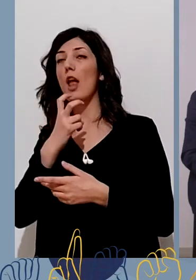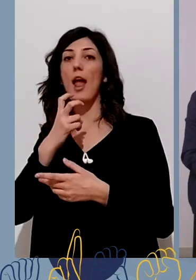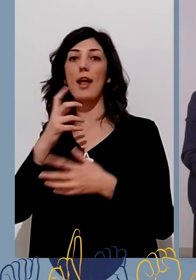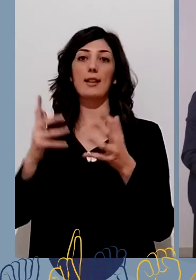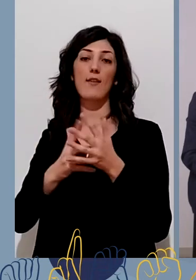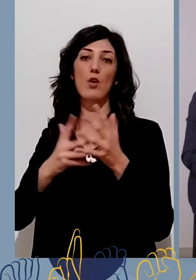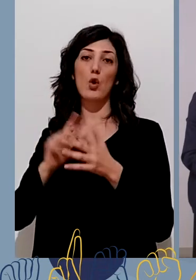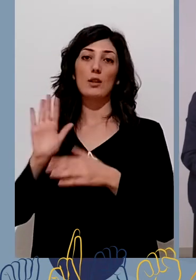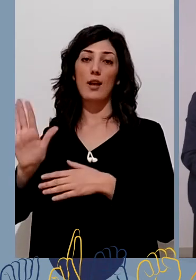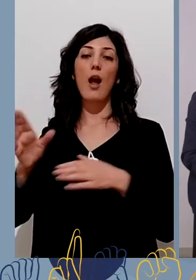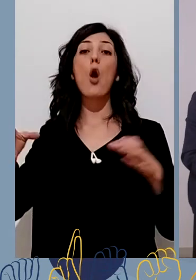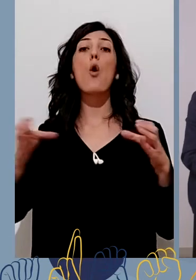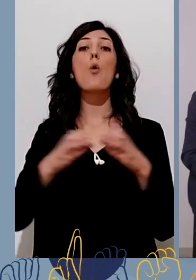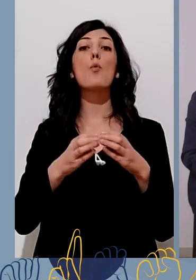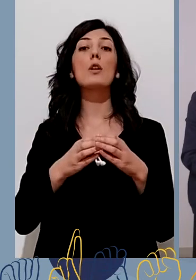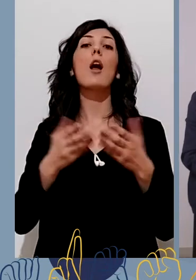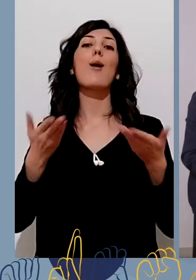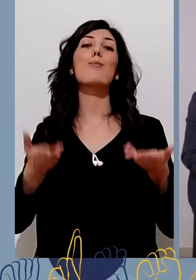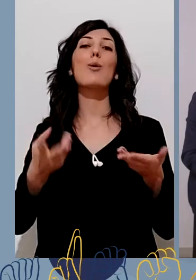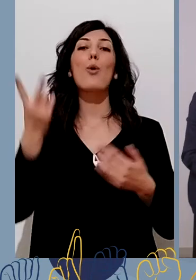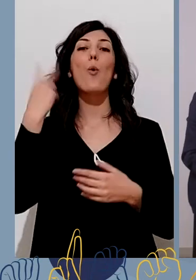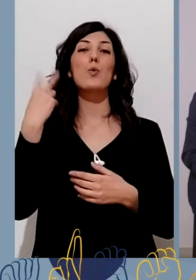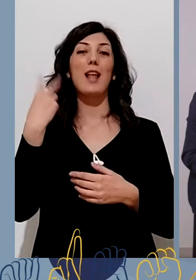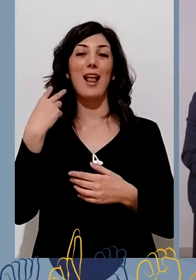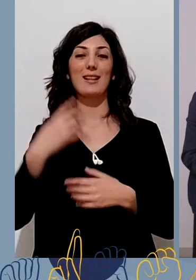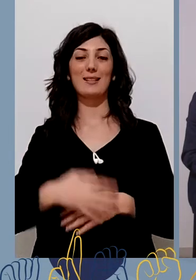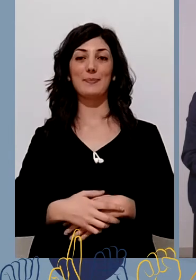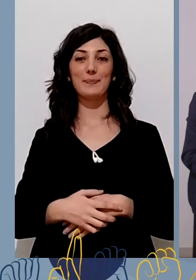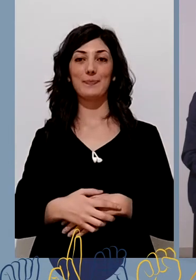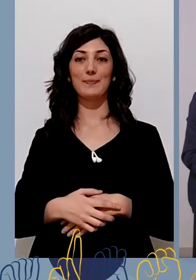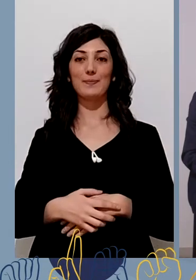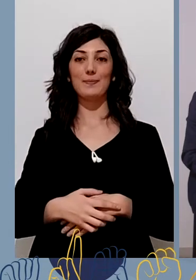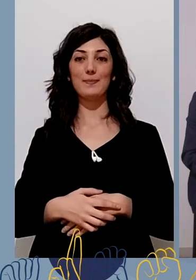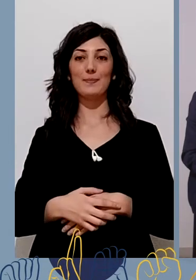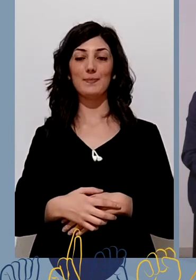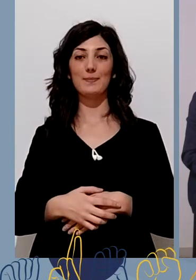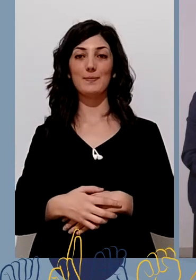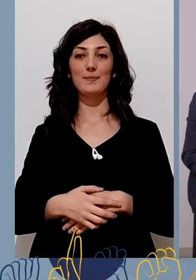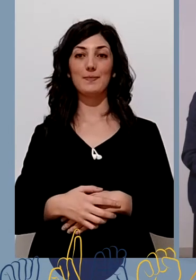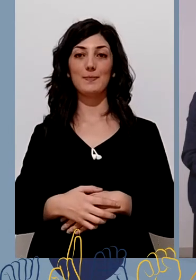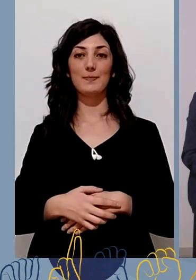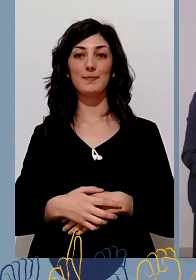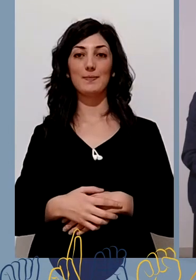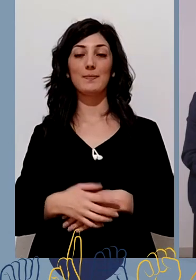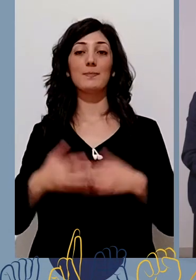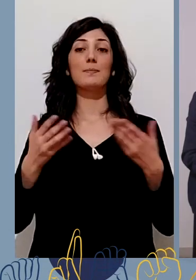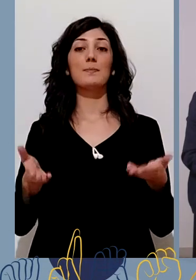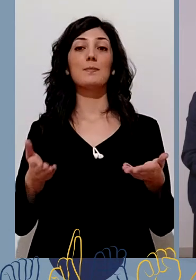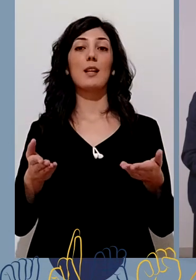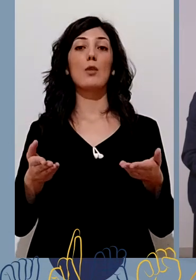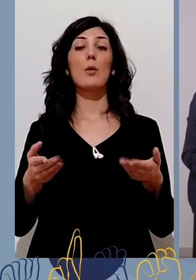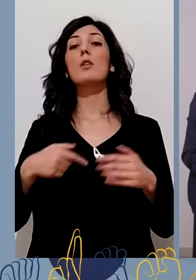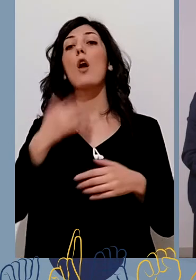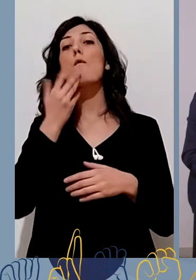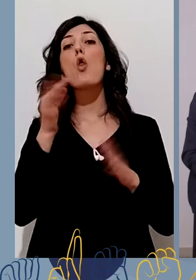degli udenti. Io vorrei apporre semplicemente l'attenzione su un punto. Quanto